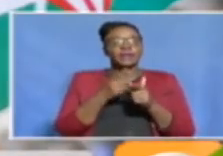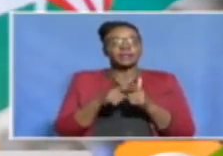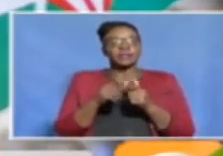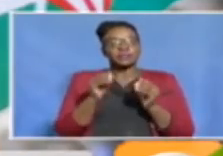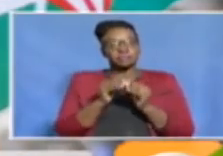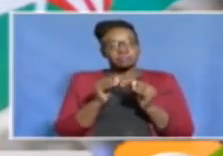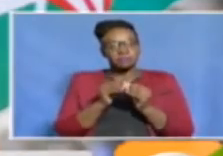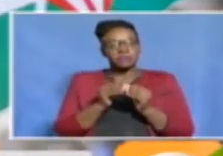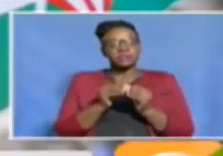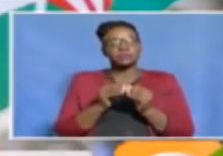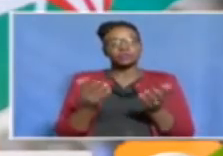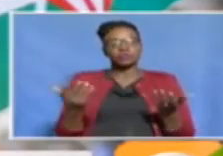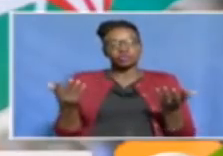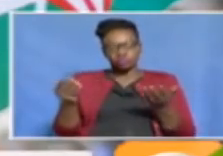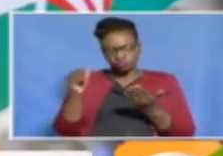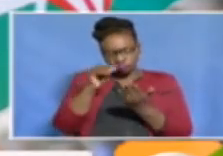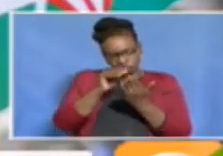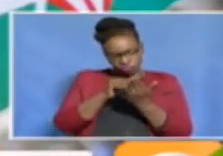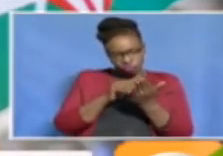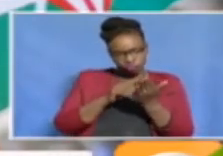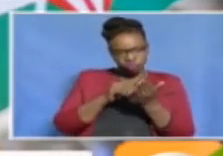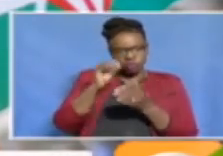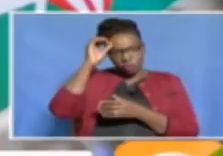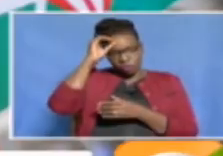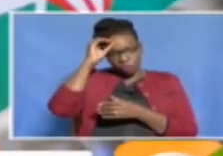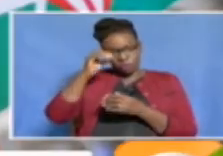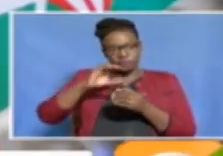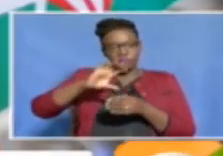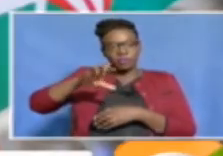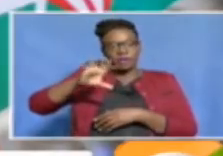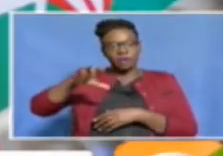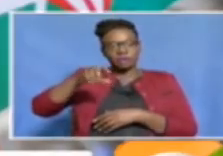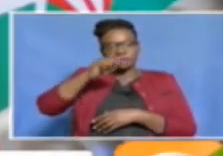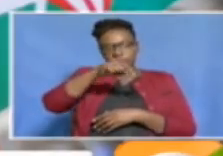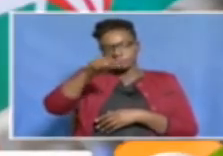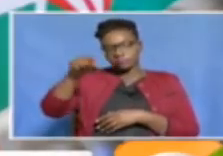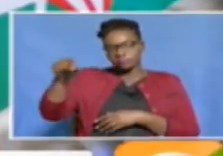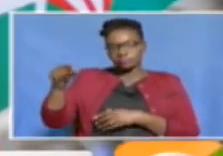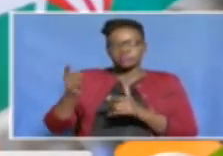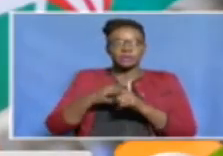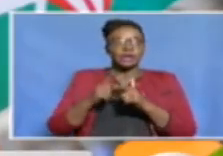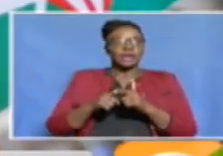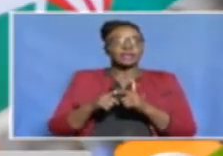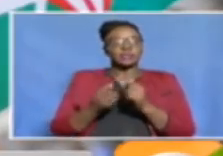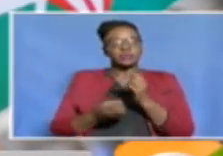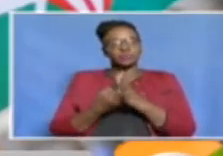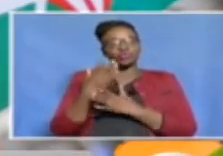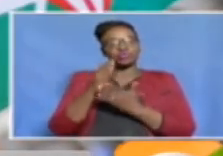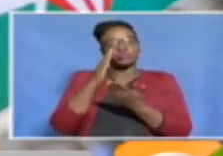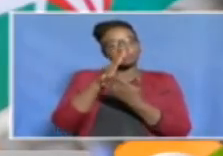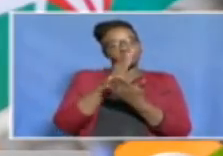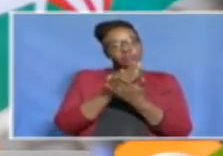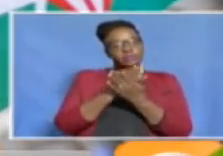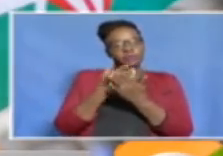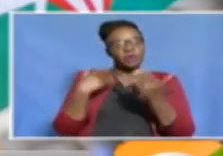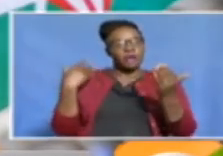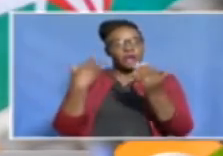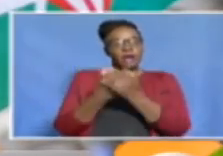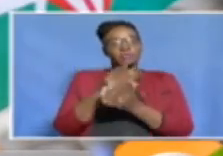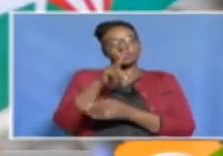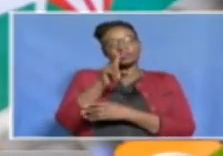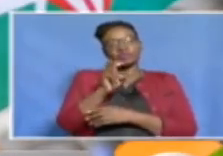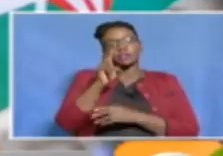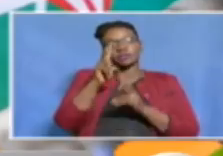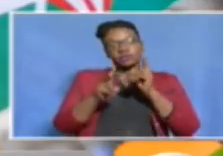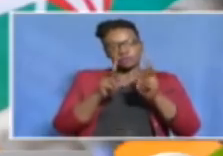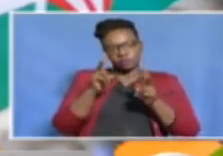maoni ya kaunti zote na baadaye kuandaa mkataba utakaotekelezwa hadi mwaka 2020. Baadhi ya matunda ya kongamano hilo